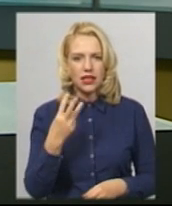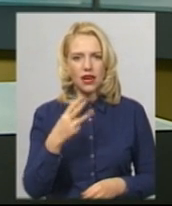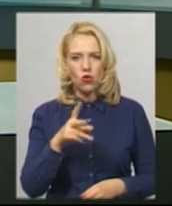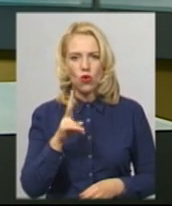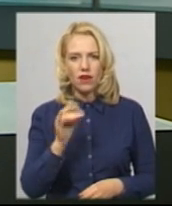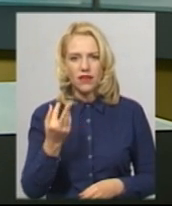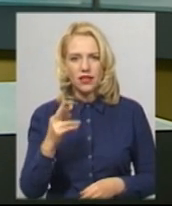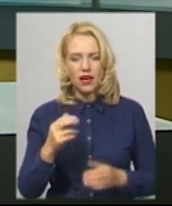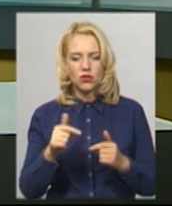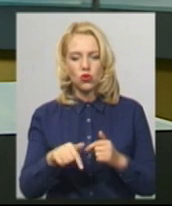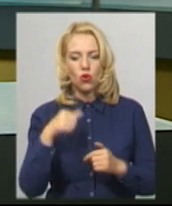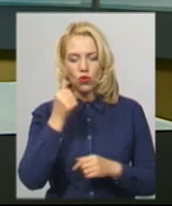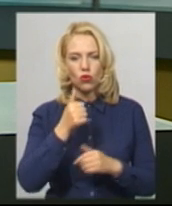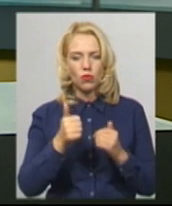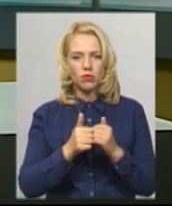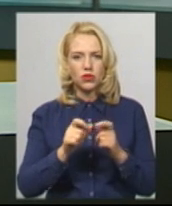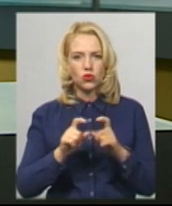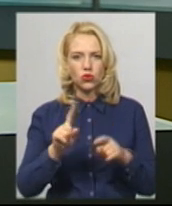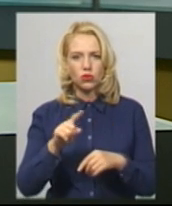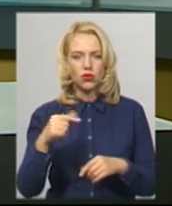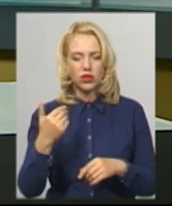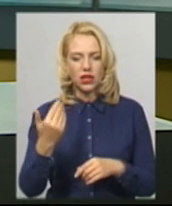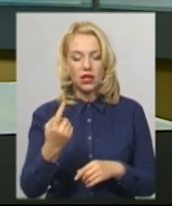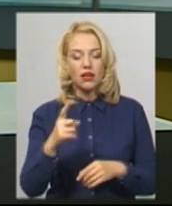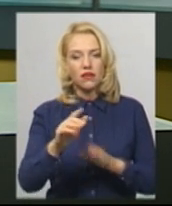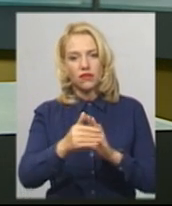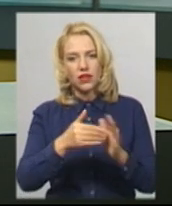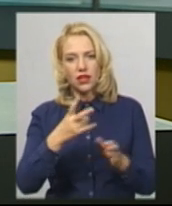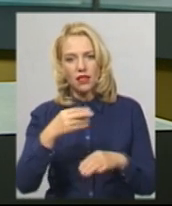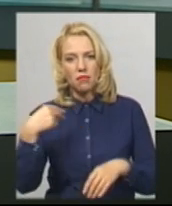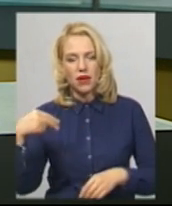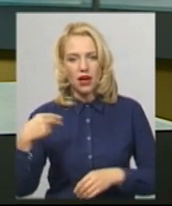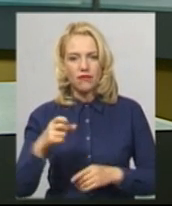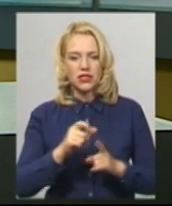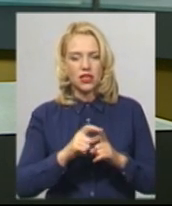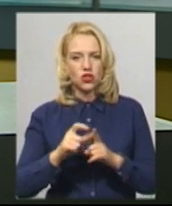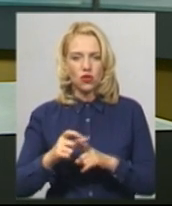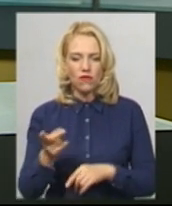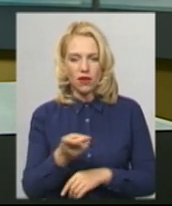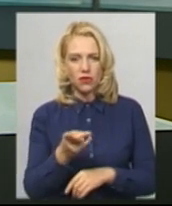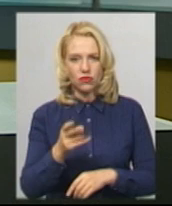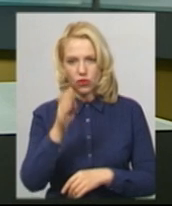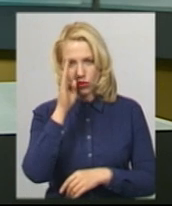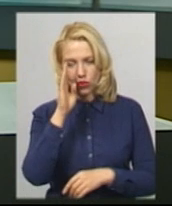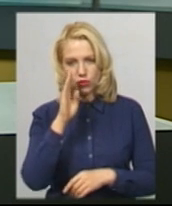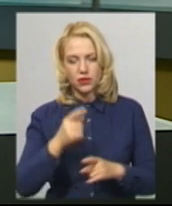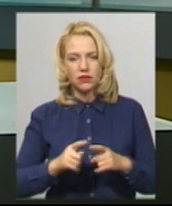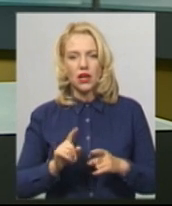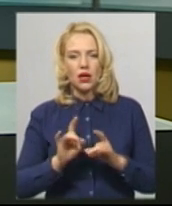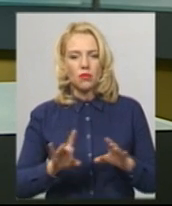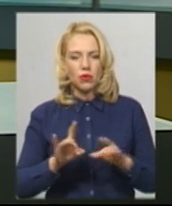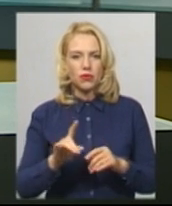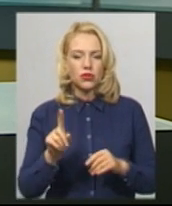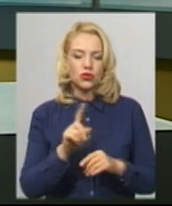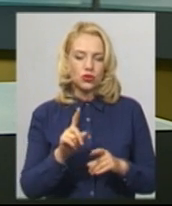року поблизу школи номер один у Хмельницькому він викликав їх на перерві. За словами травмованих Мілада Масуді і Максима Поліщука, чоловік побив